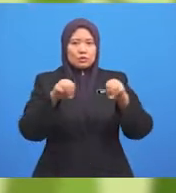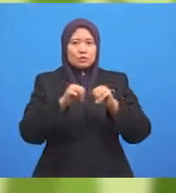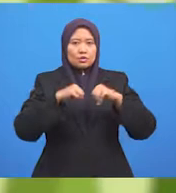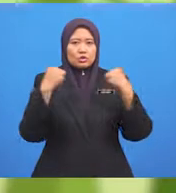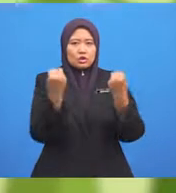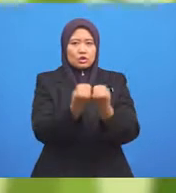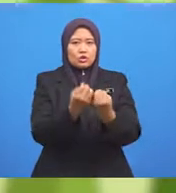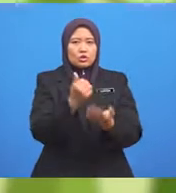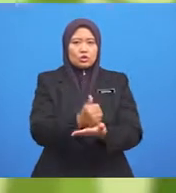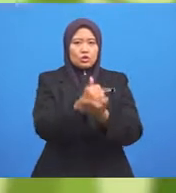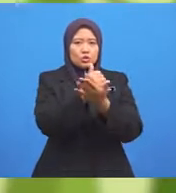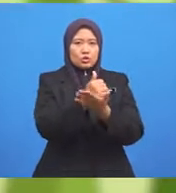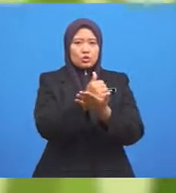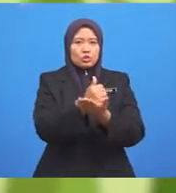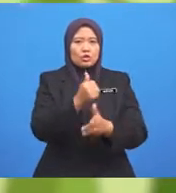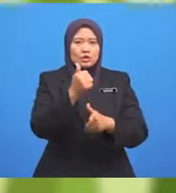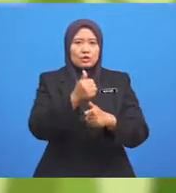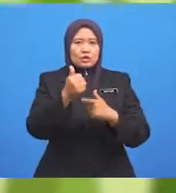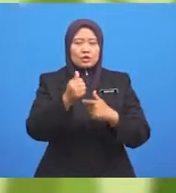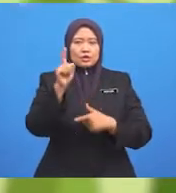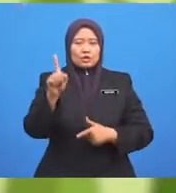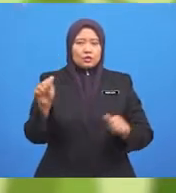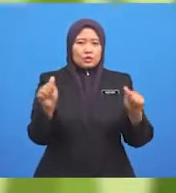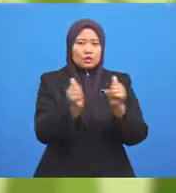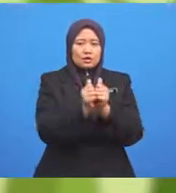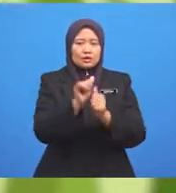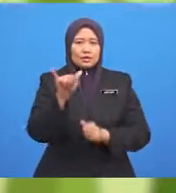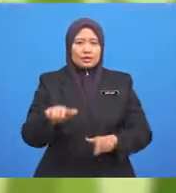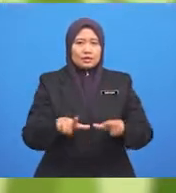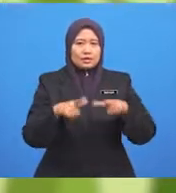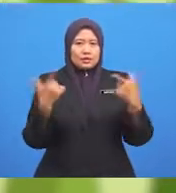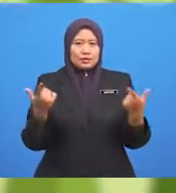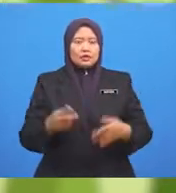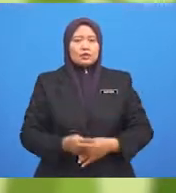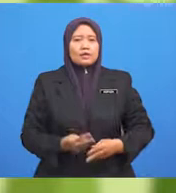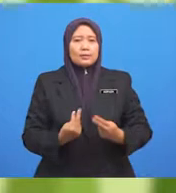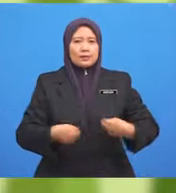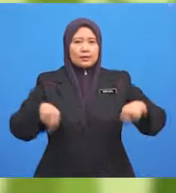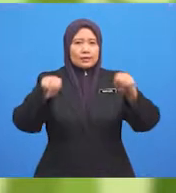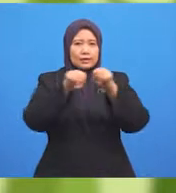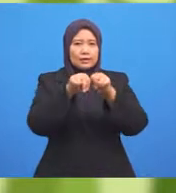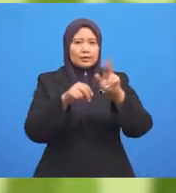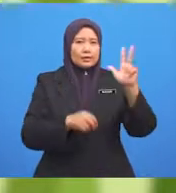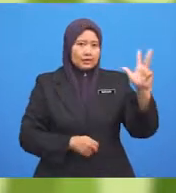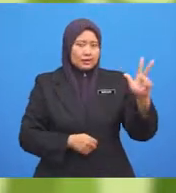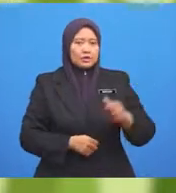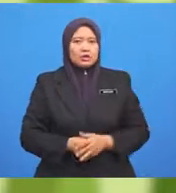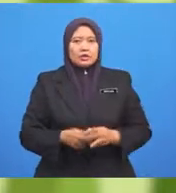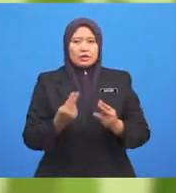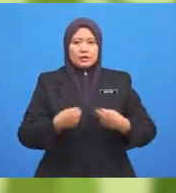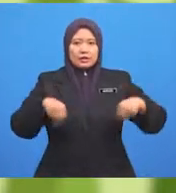satu dengan yang lain. Nilai yang ketiga, ialah nilai